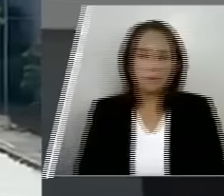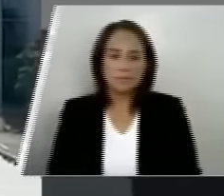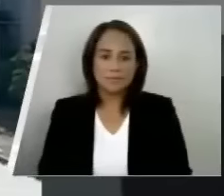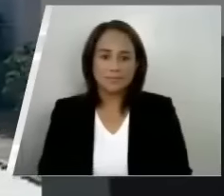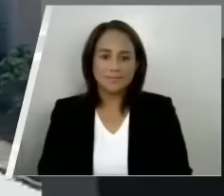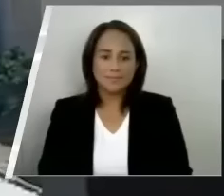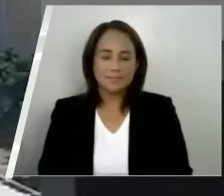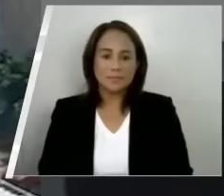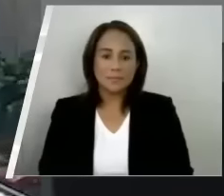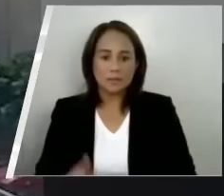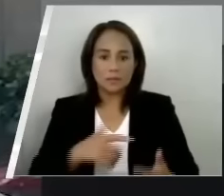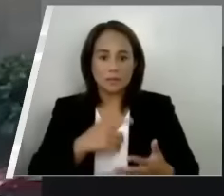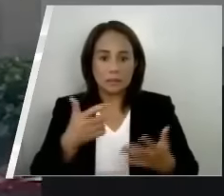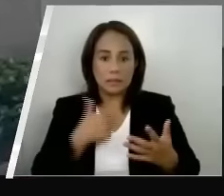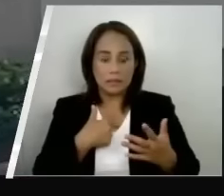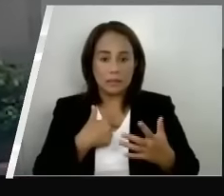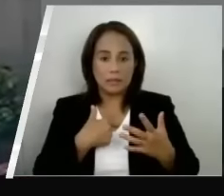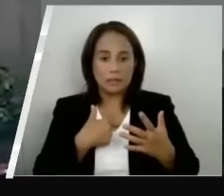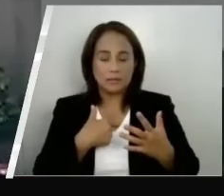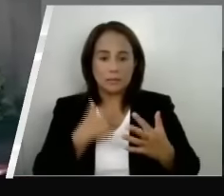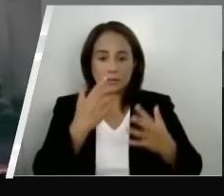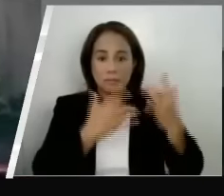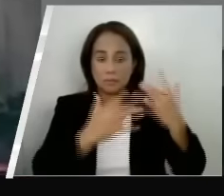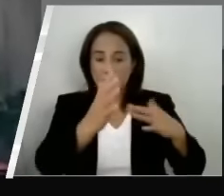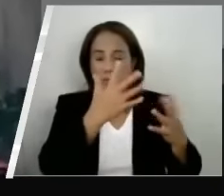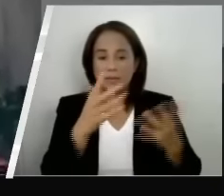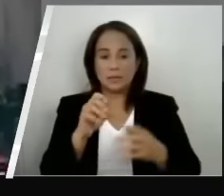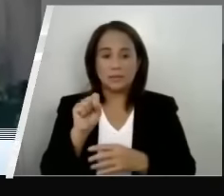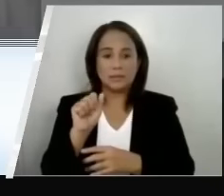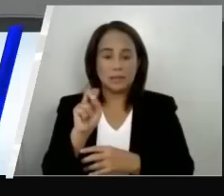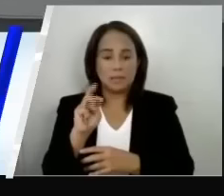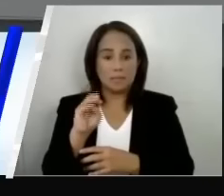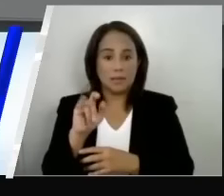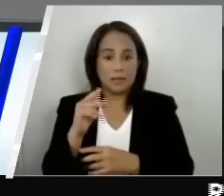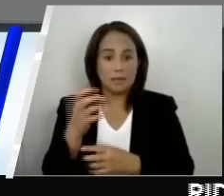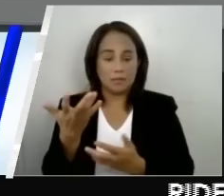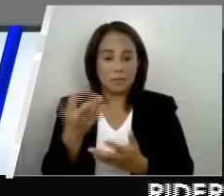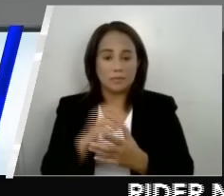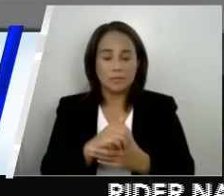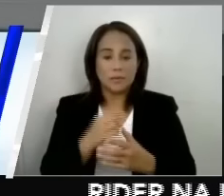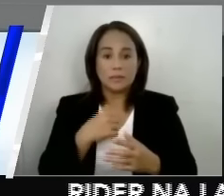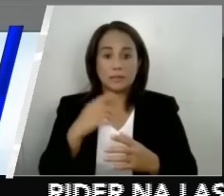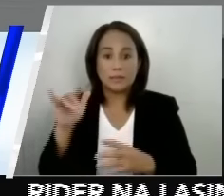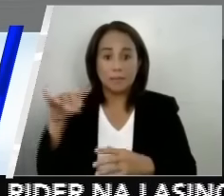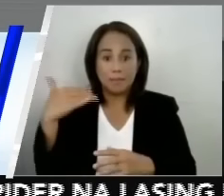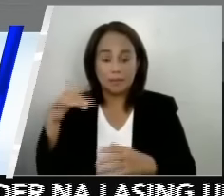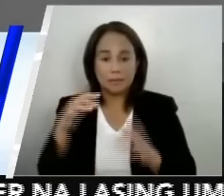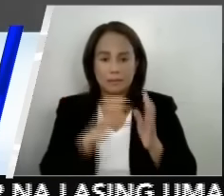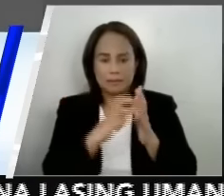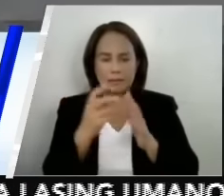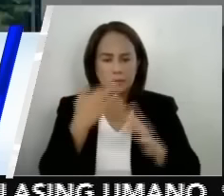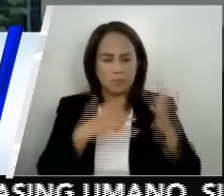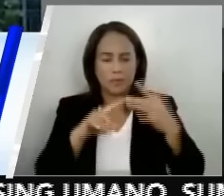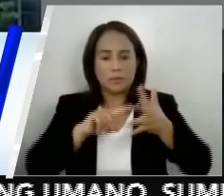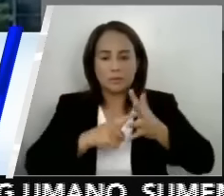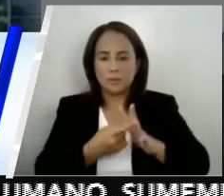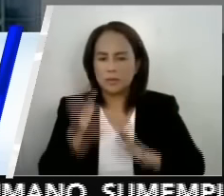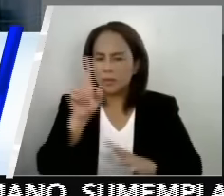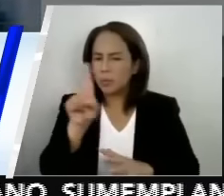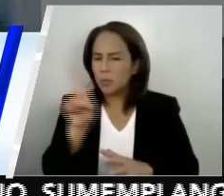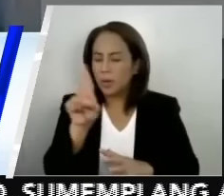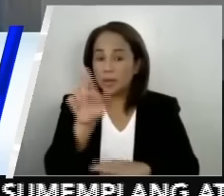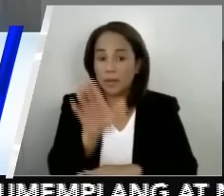Nasunog ang bahagi ng isang pabrika ng pintura sa Barangay San Miguel sa Pasig City. Ayon sa Pasig City Fire Station, nagsimula ang apoy mag-ala 1:30 na